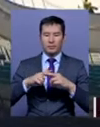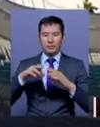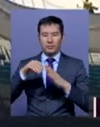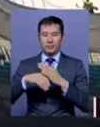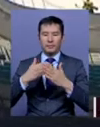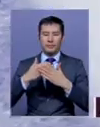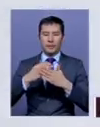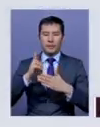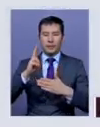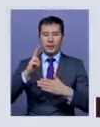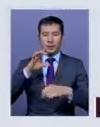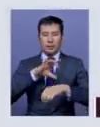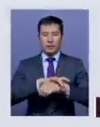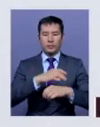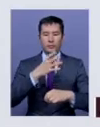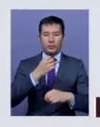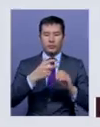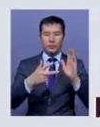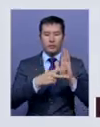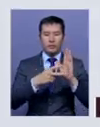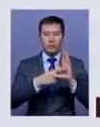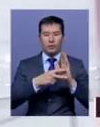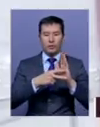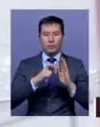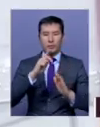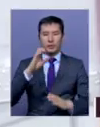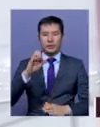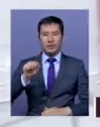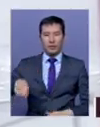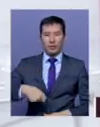примеру, коронавирус выявлен еще у 8 хоккеистов «Барыса».